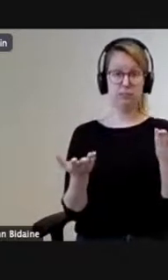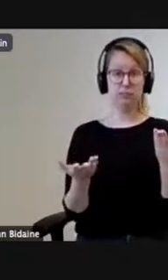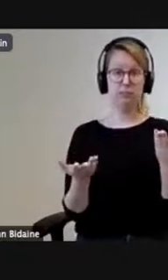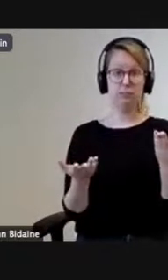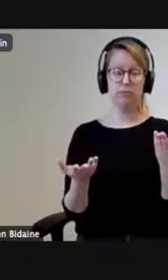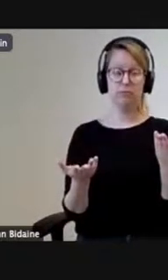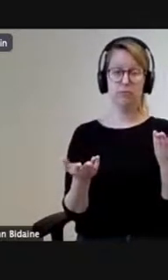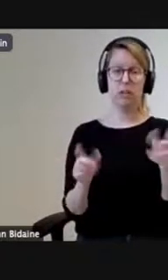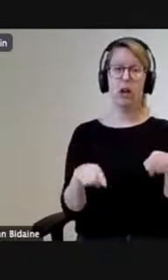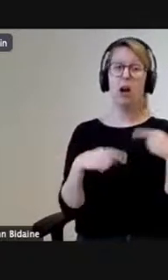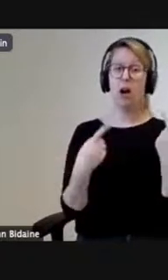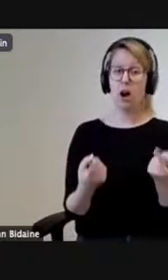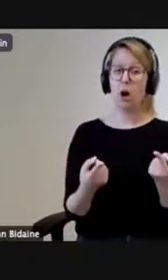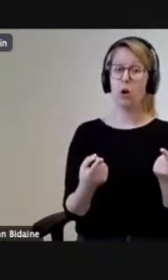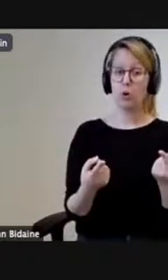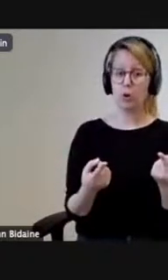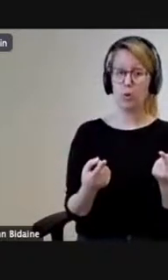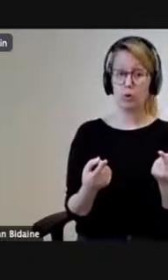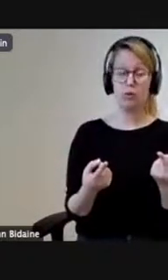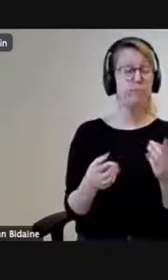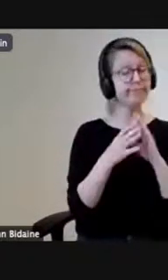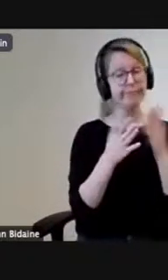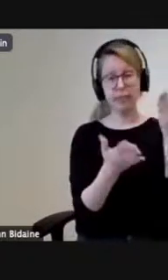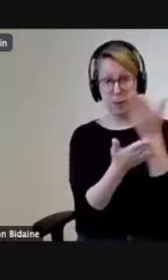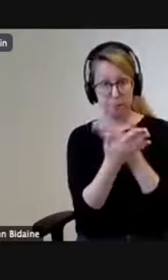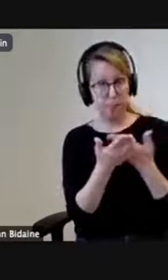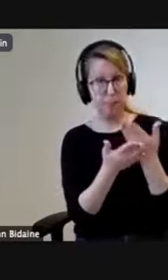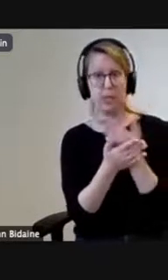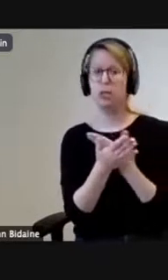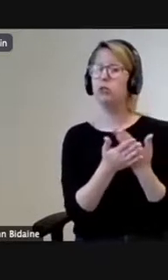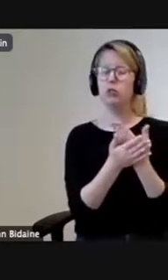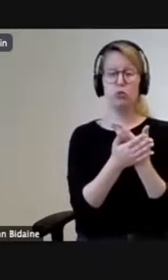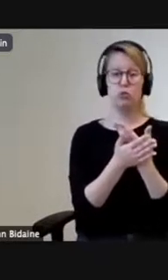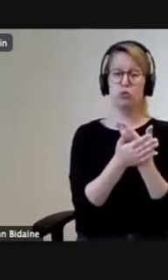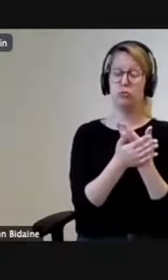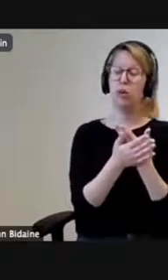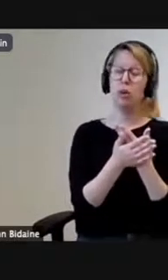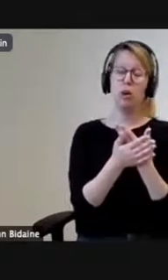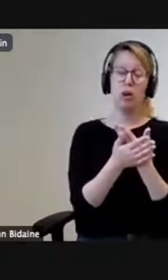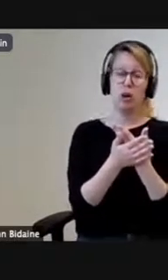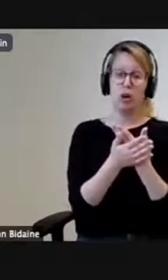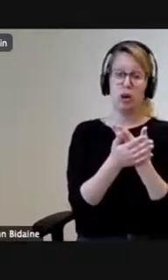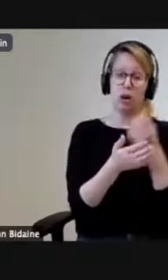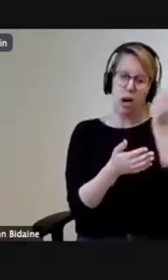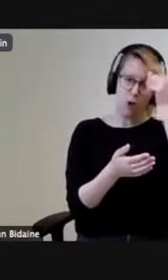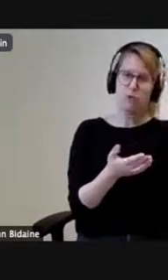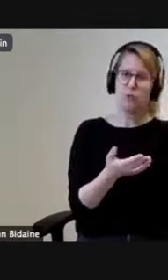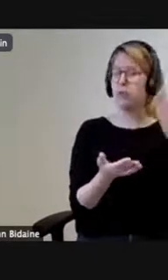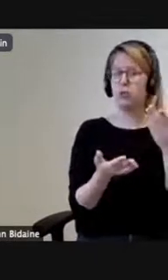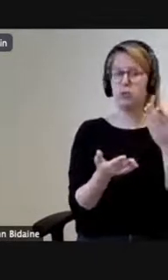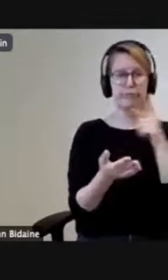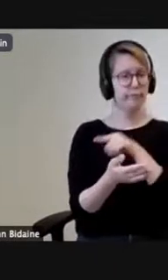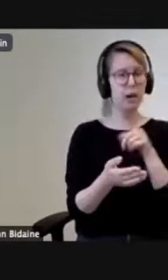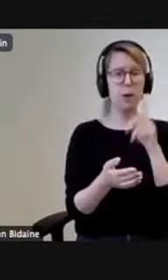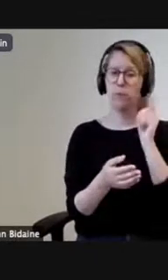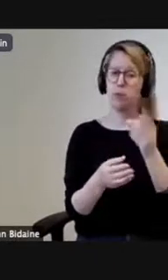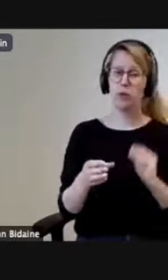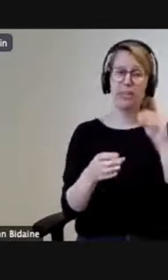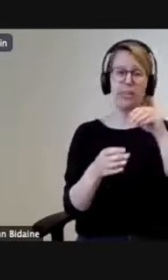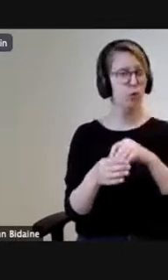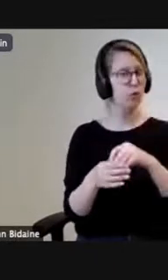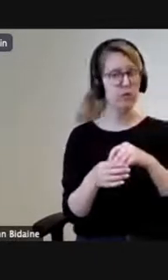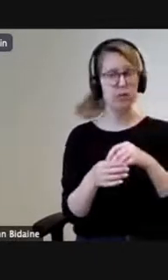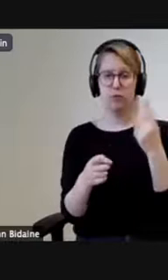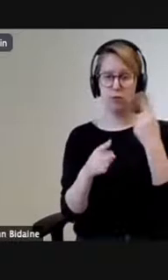matière d'éducation pour que l'éducation soit inclusive et accessible. Donc, vous savez, c'est un domaine où les États membres, la